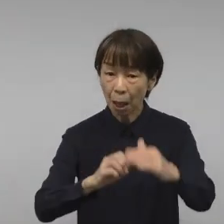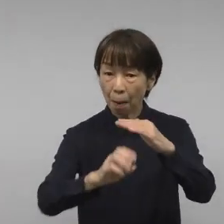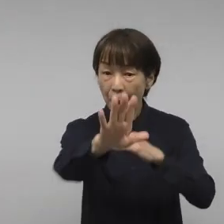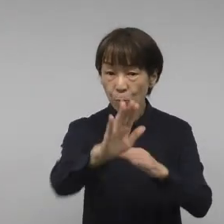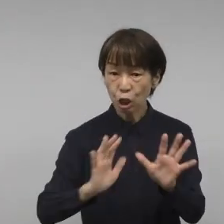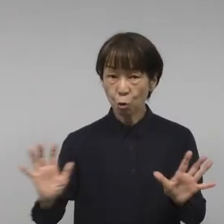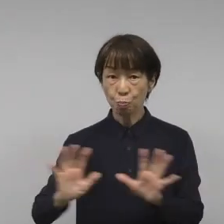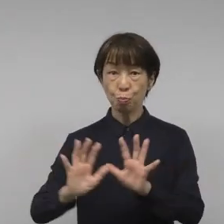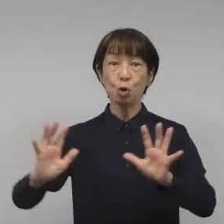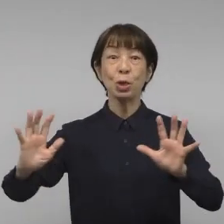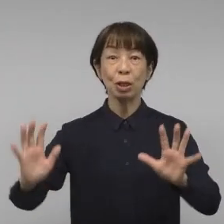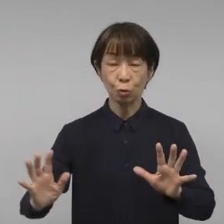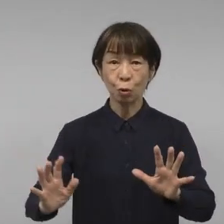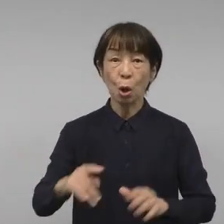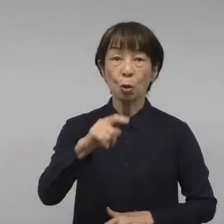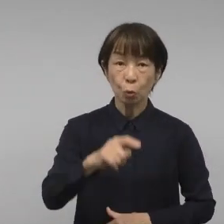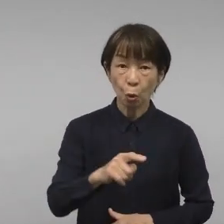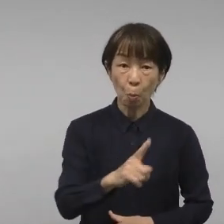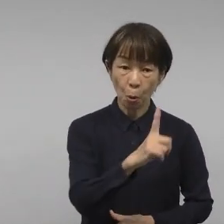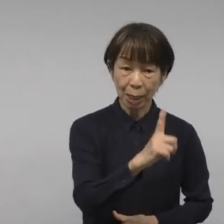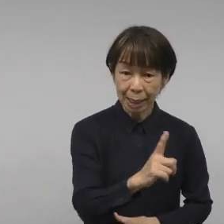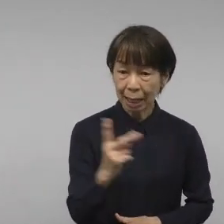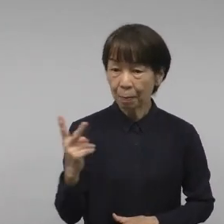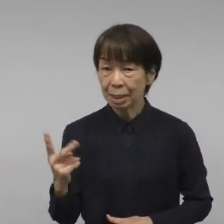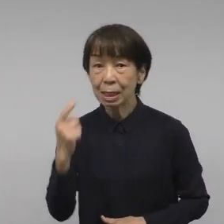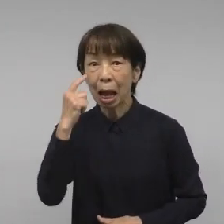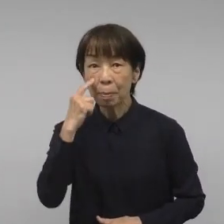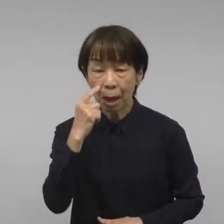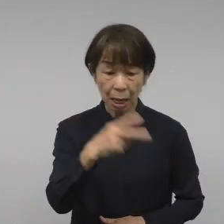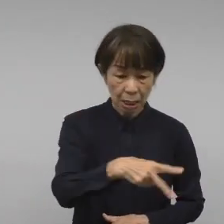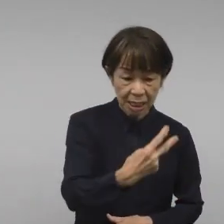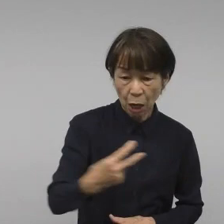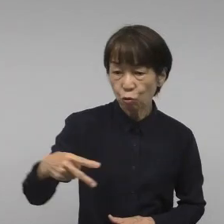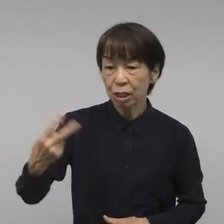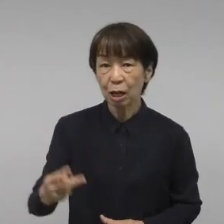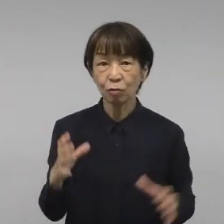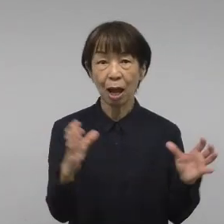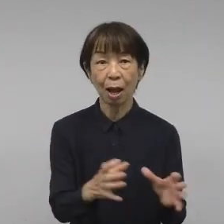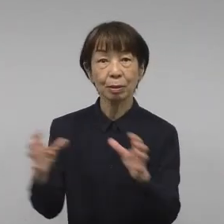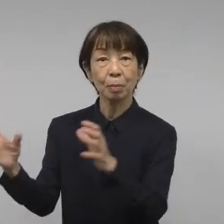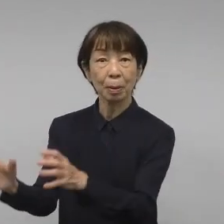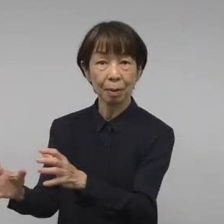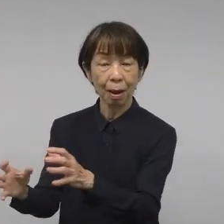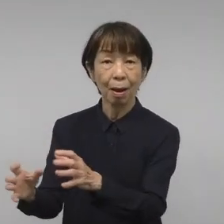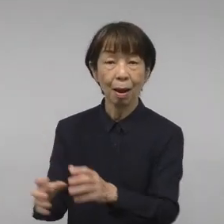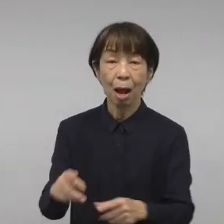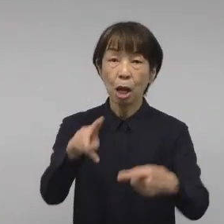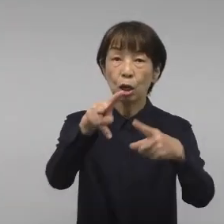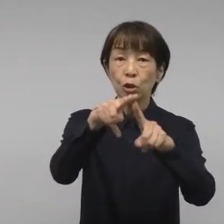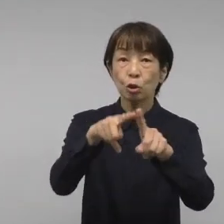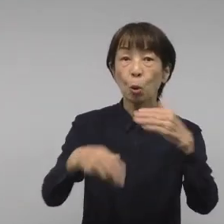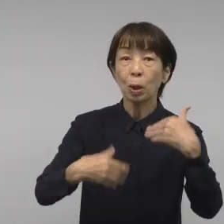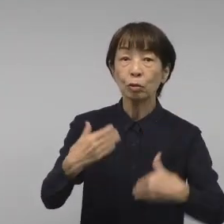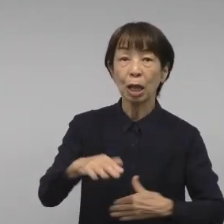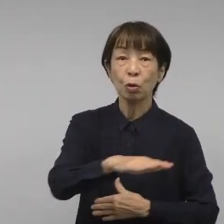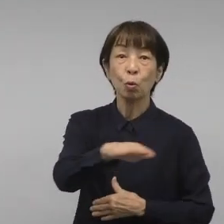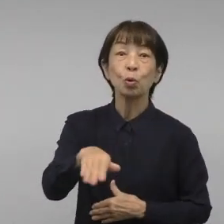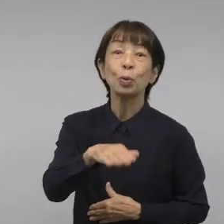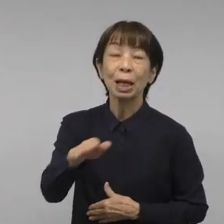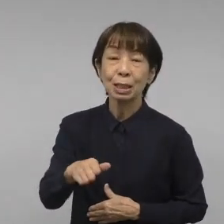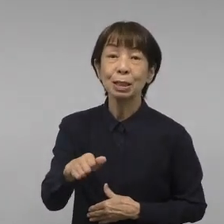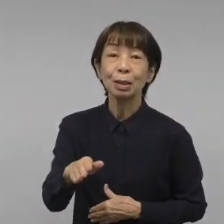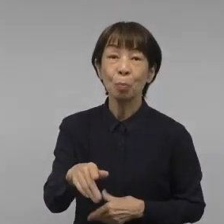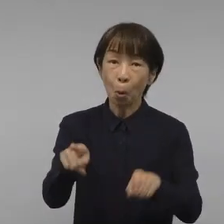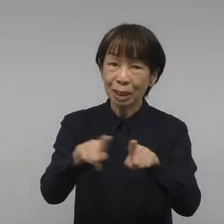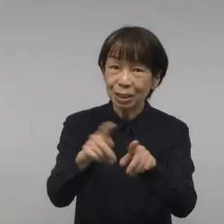ても、1回戦も2回戦も大体200人ぐらいずつ来ていて、で小学生の子どもたちも一